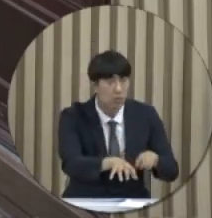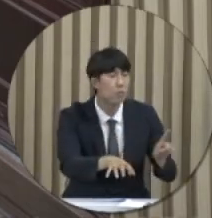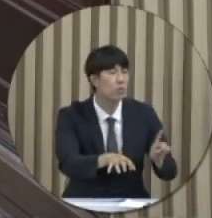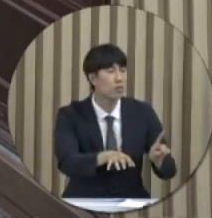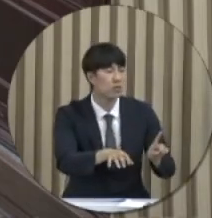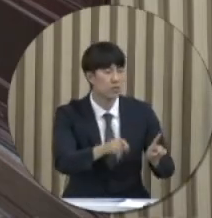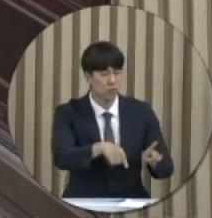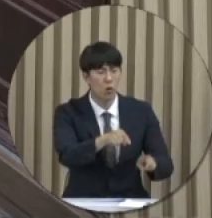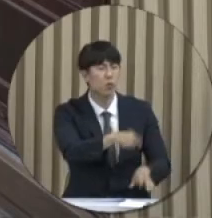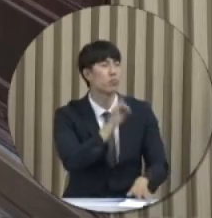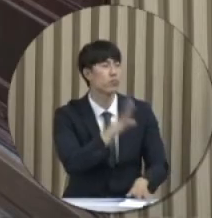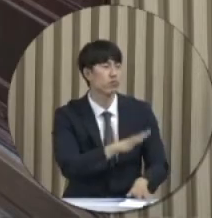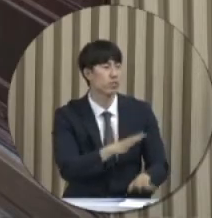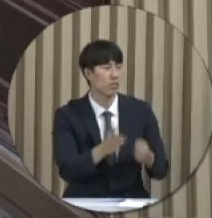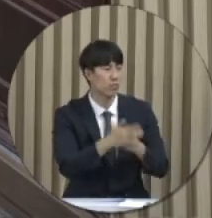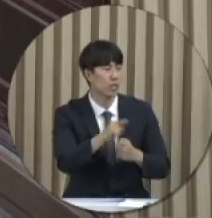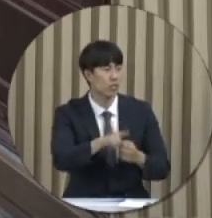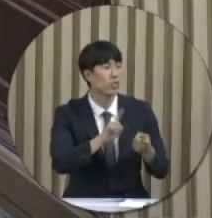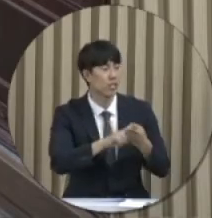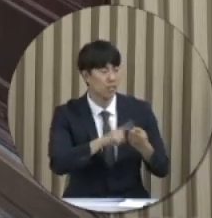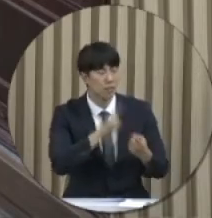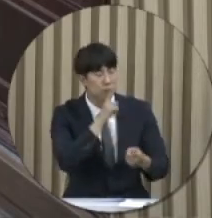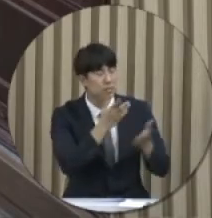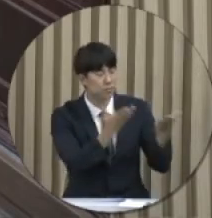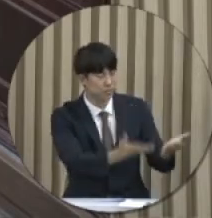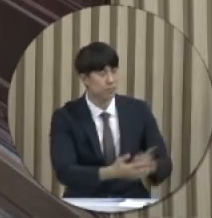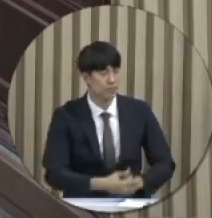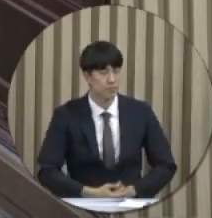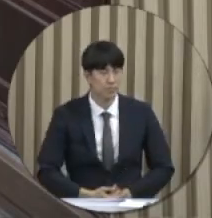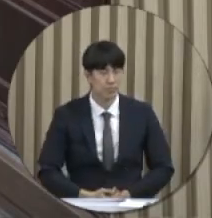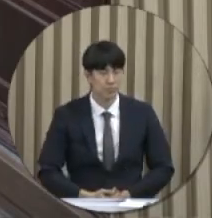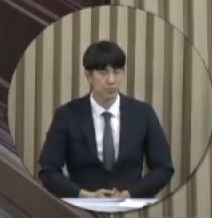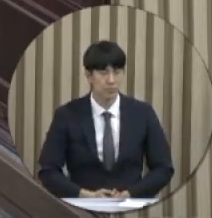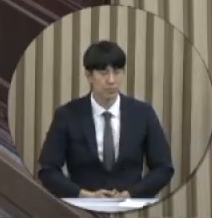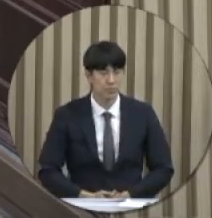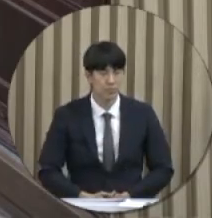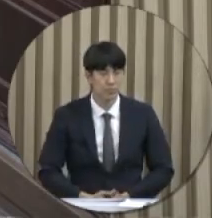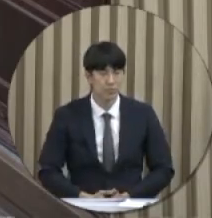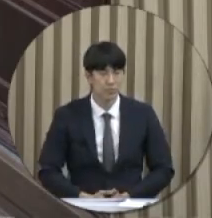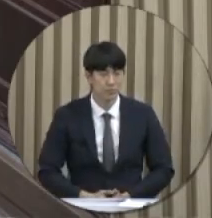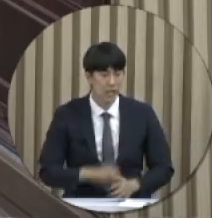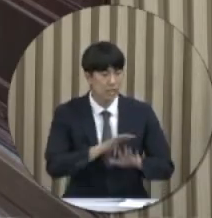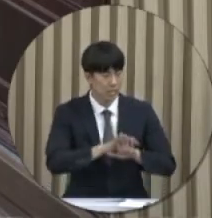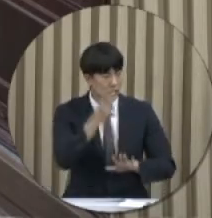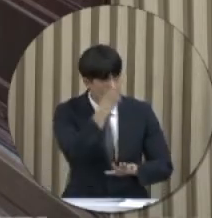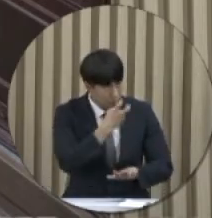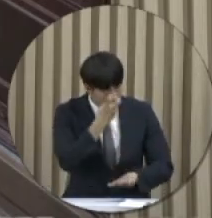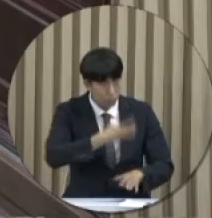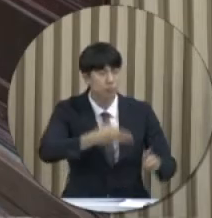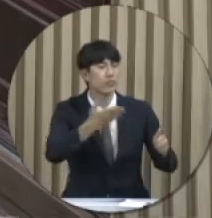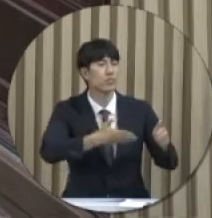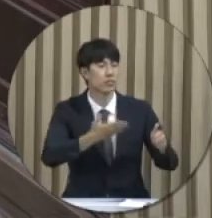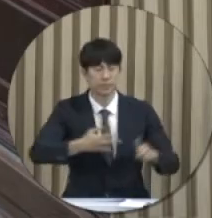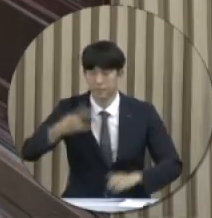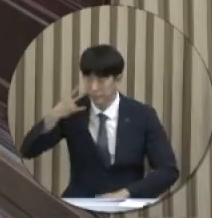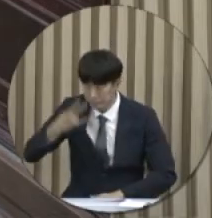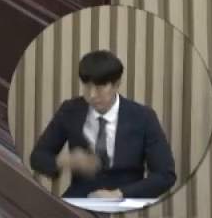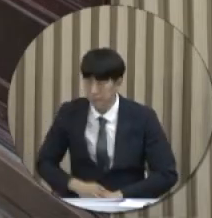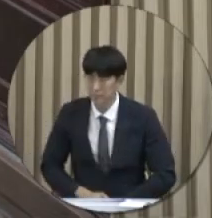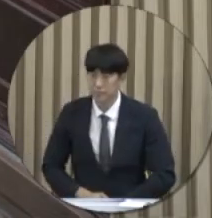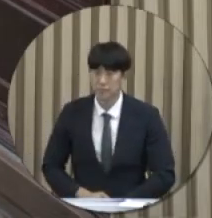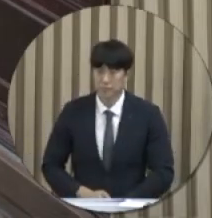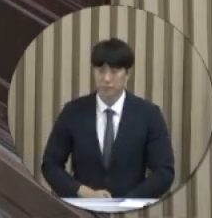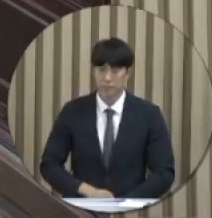지금 이제 거기밖에 없으니까 제가 이제 그렇게 말씀을 드린 부분이니까요. 한번 그 부분에서 잘 검토를 한번 네, 부탁드리도록 알겠습니다. 하겠습니다. 네.